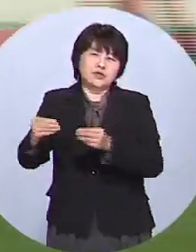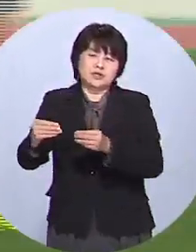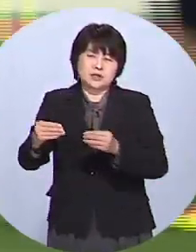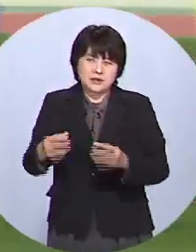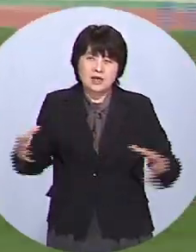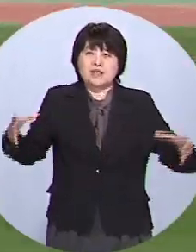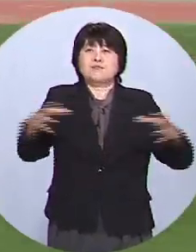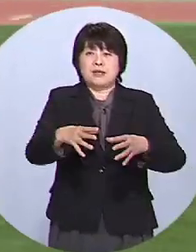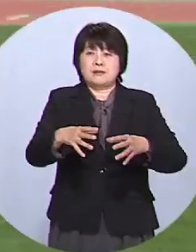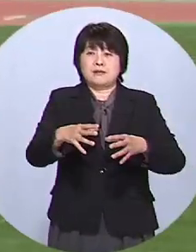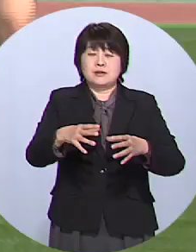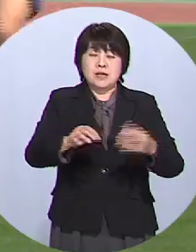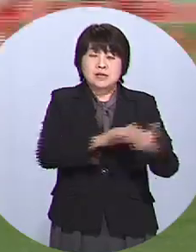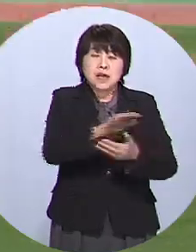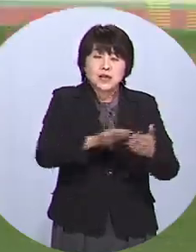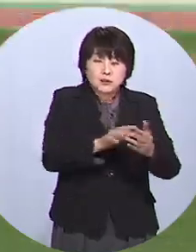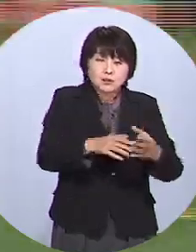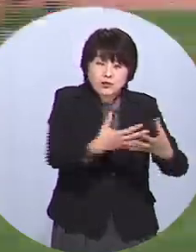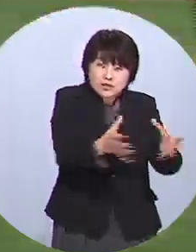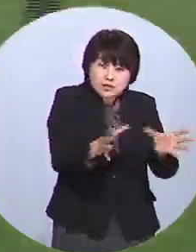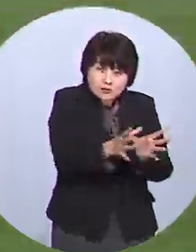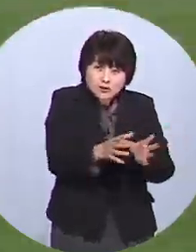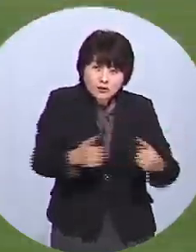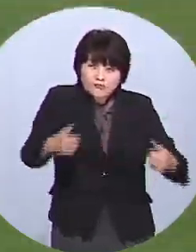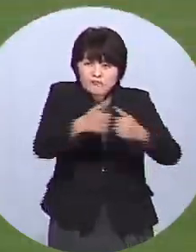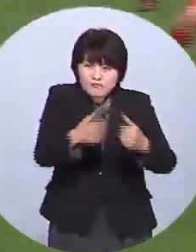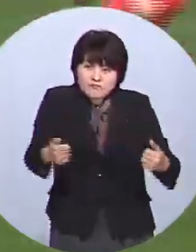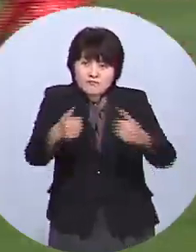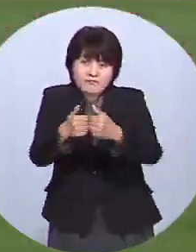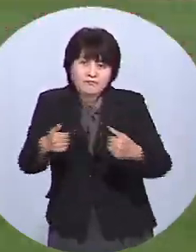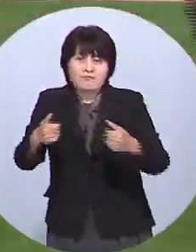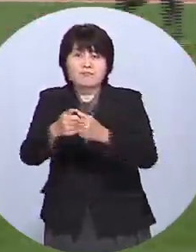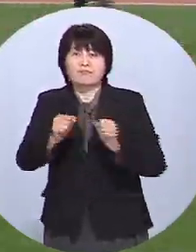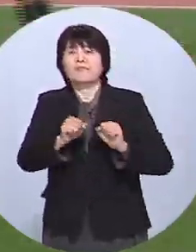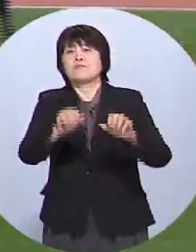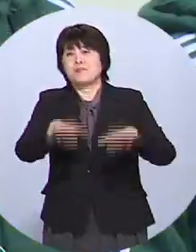内チームと熱い戦いを繰り広げました。